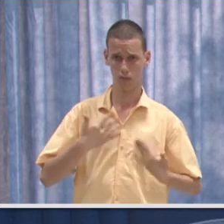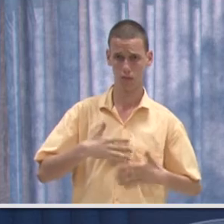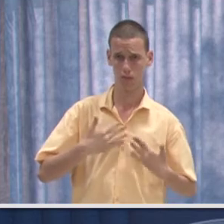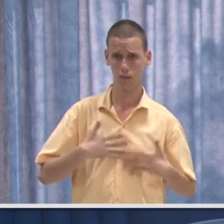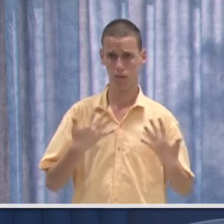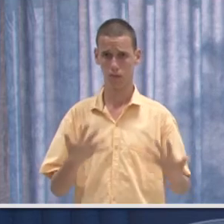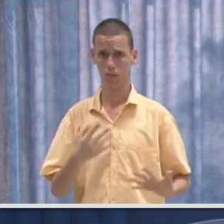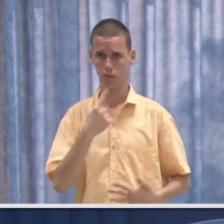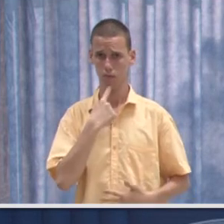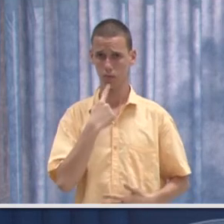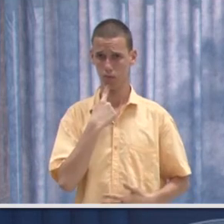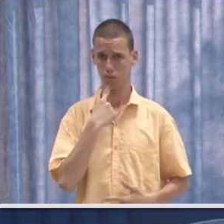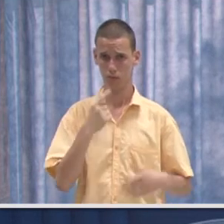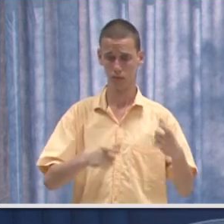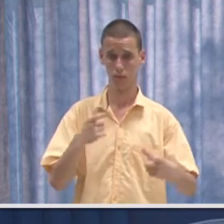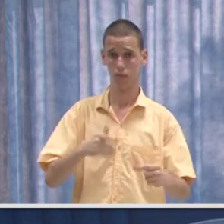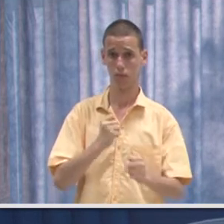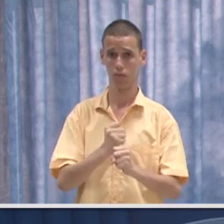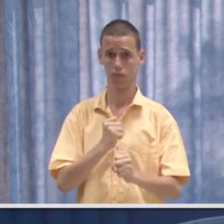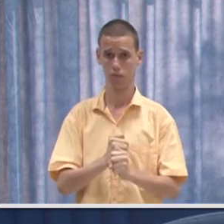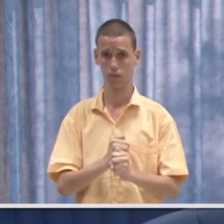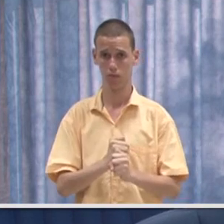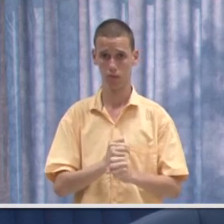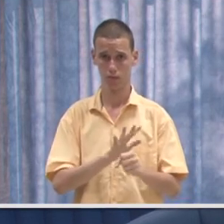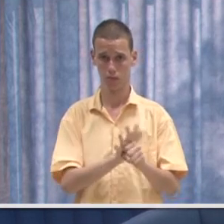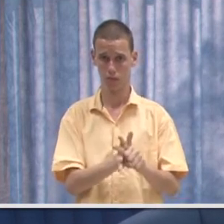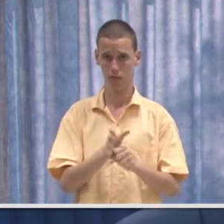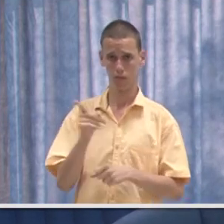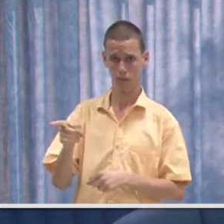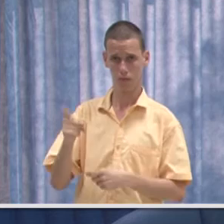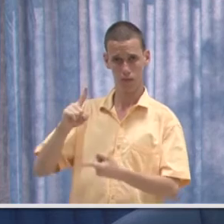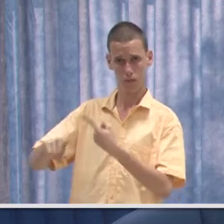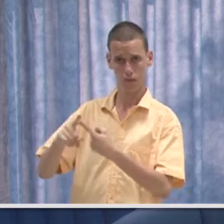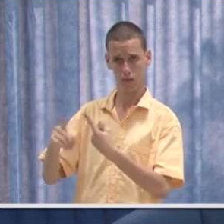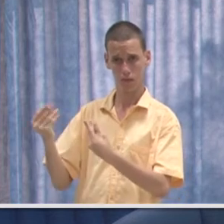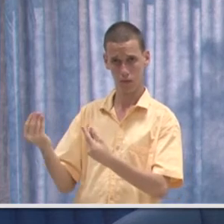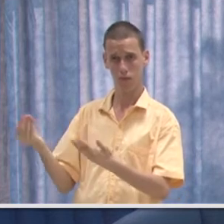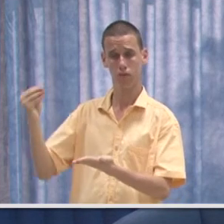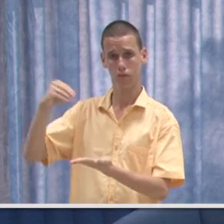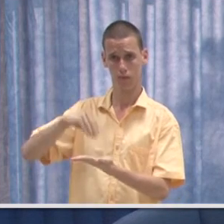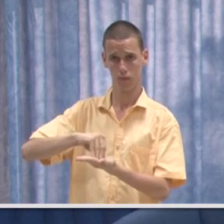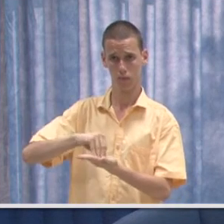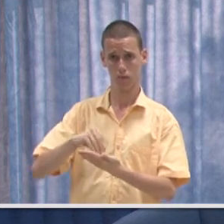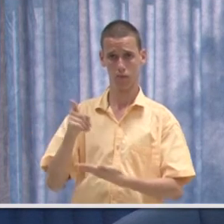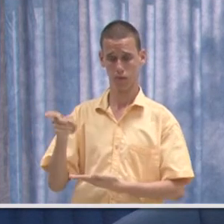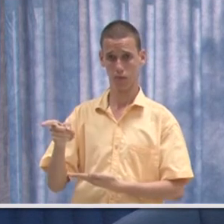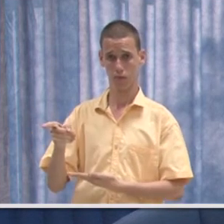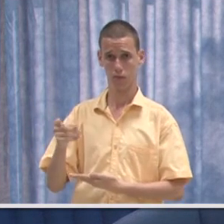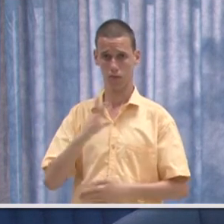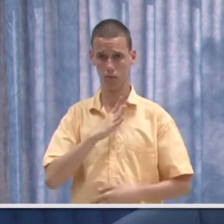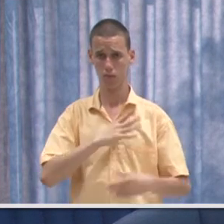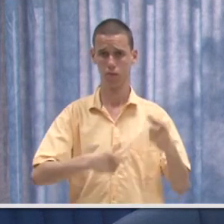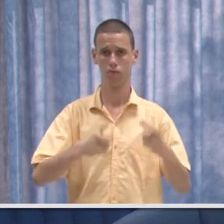montrer gratitude à vos autres. Mais il y en a un des petits complètes, pas qu'on connaît, nous que nous cause complète, qui il y